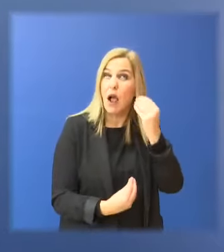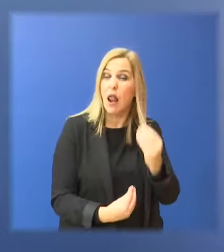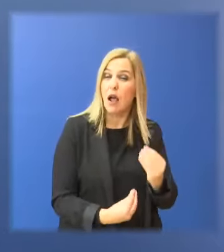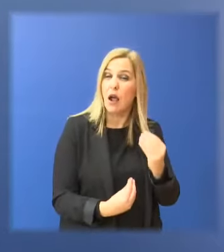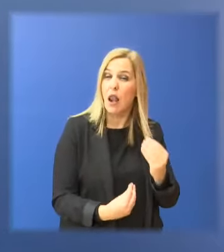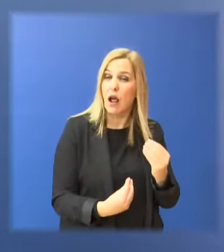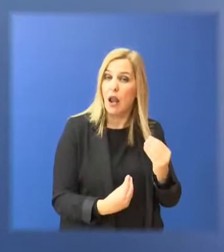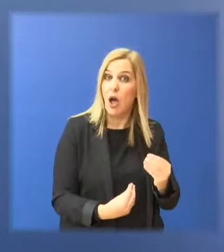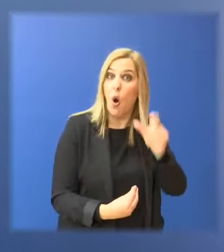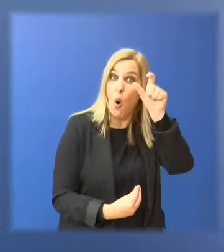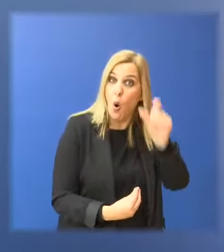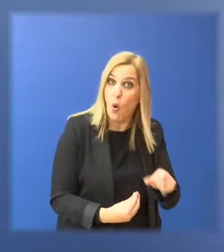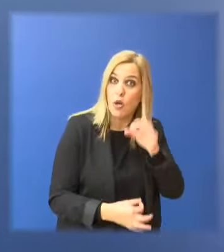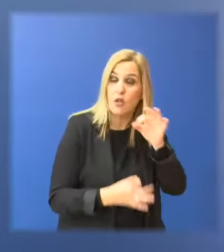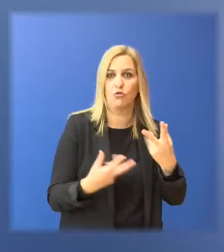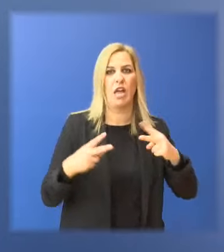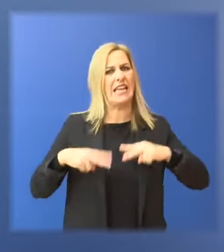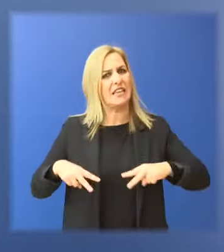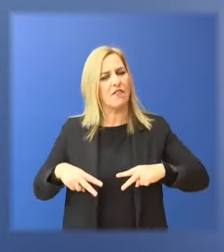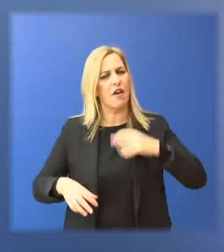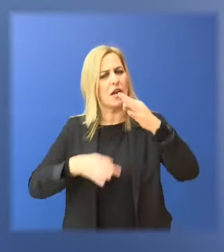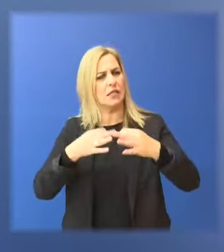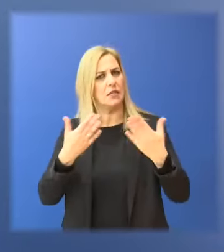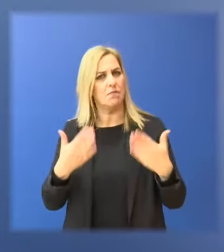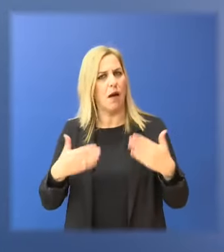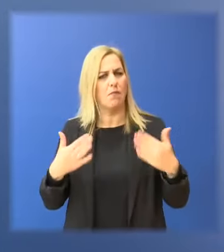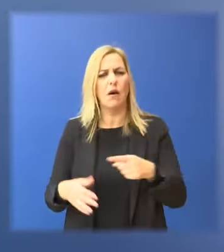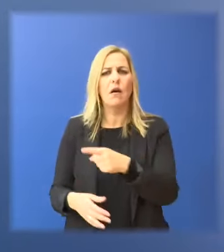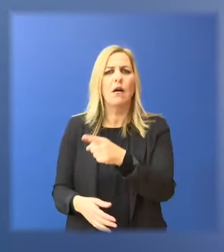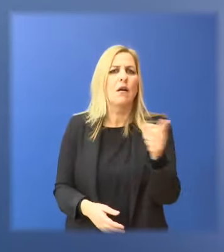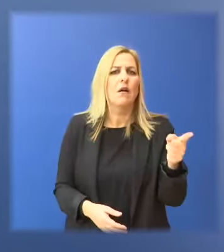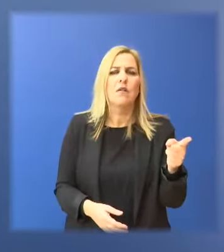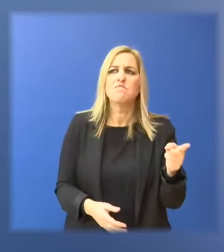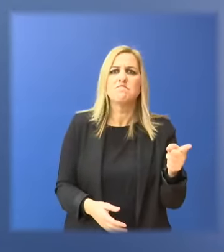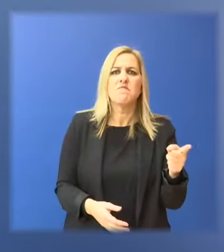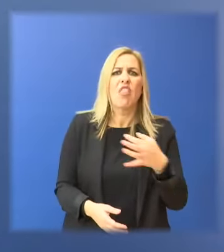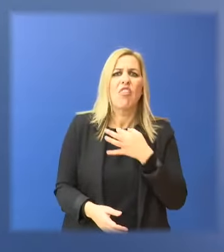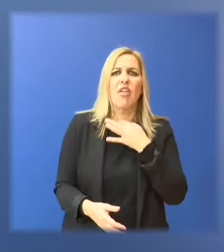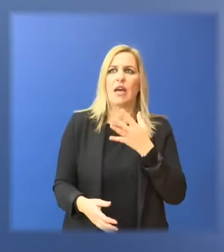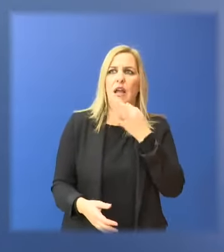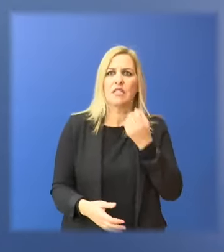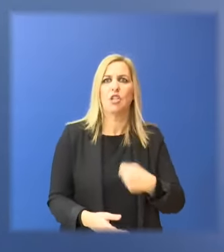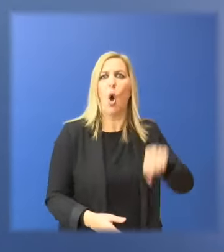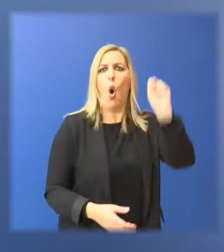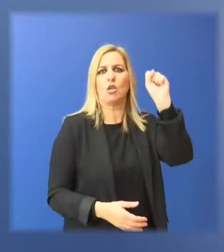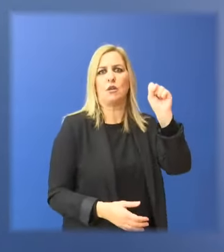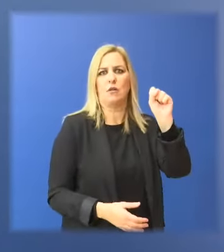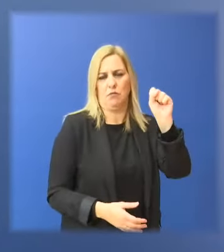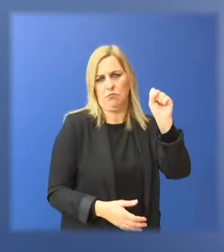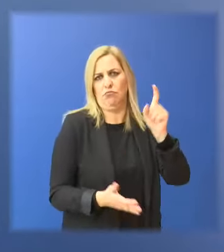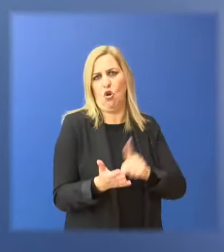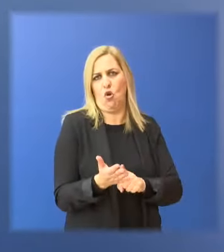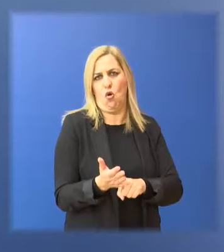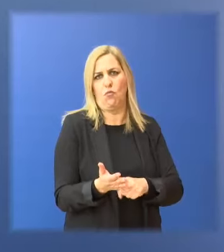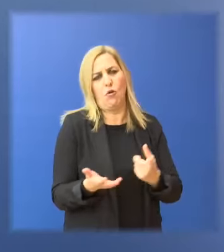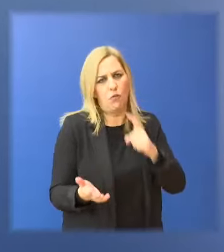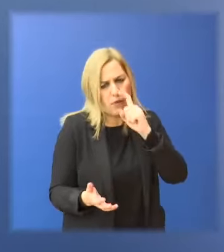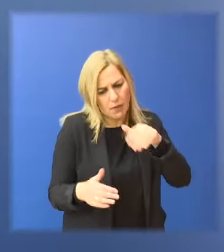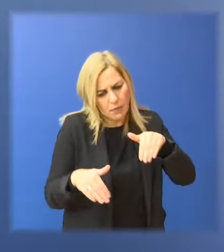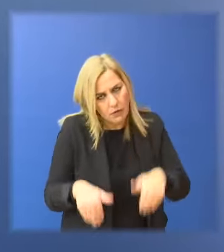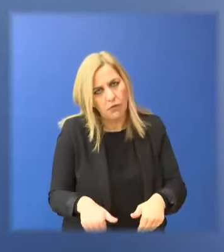της επιχειρηματολογίας της κυβέρνησης, θεωρώ ότι δεν έχει κανένα λόγο να εναντιωθεί σε αυτήν την νομοθετική πρωτοβουλία.